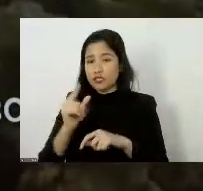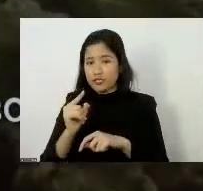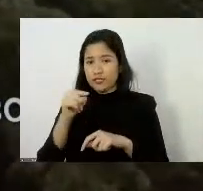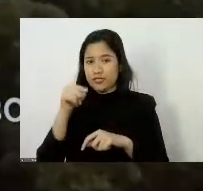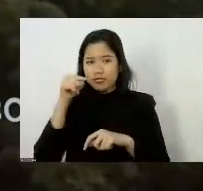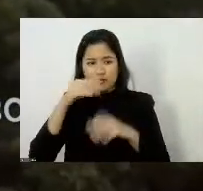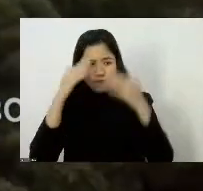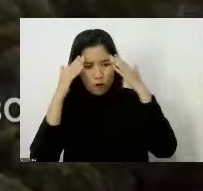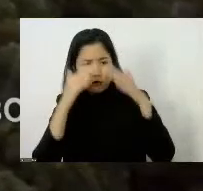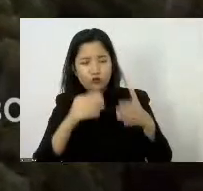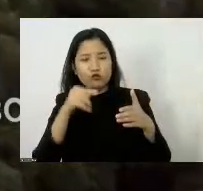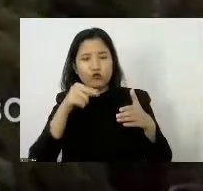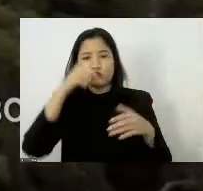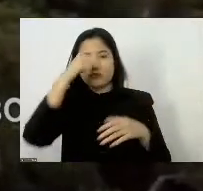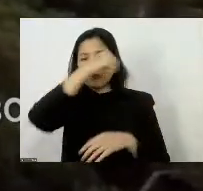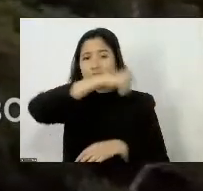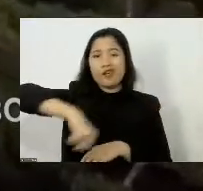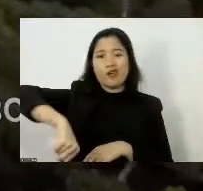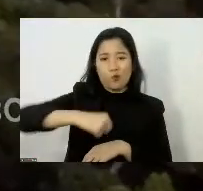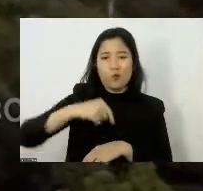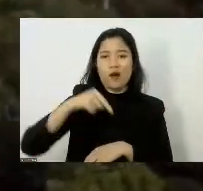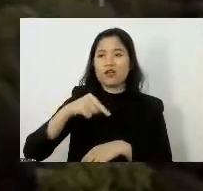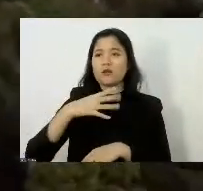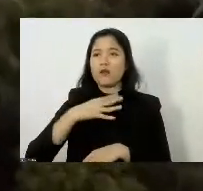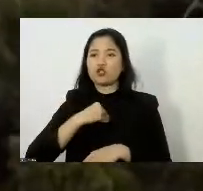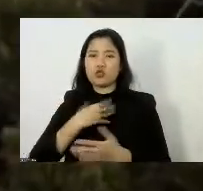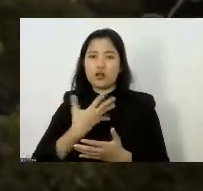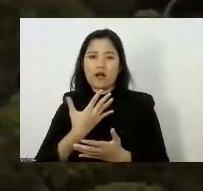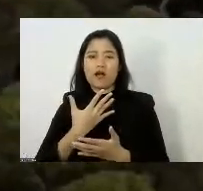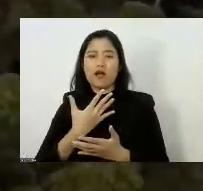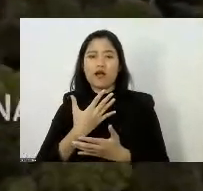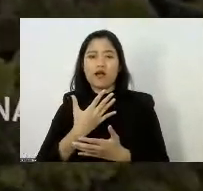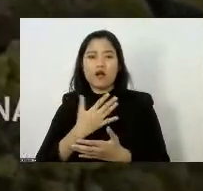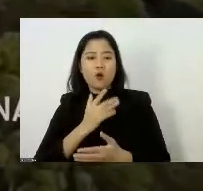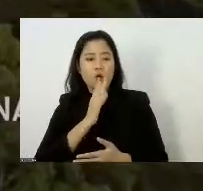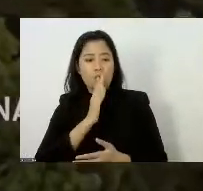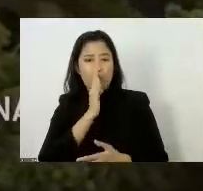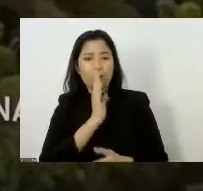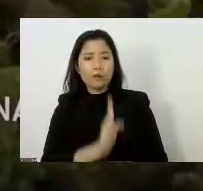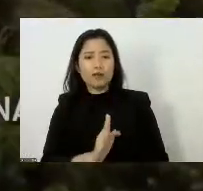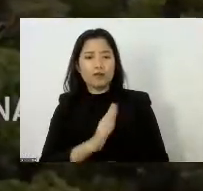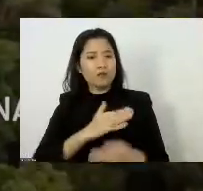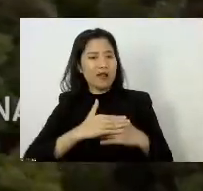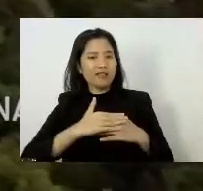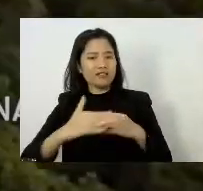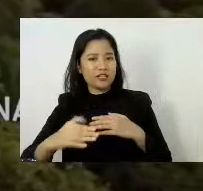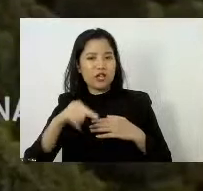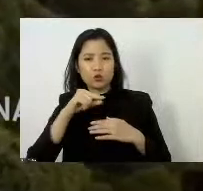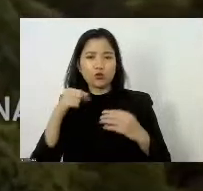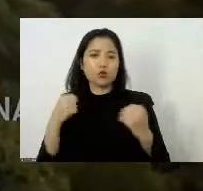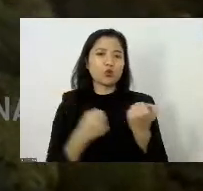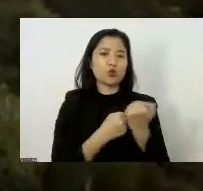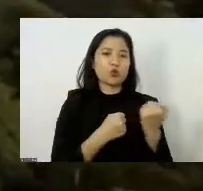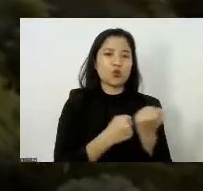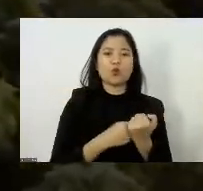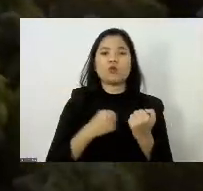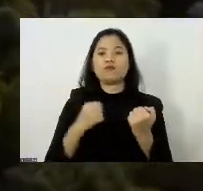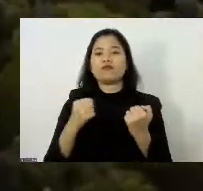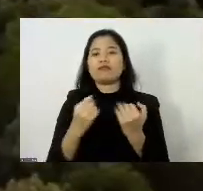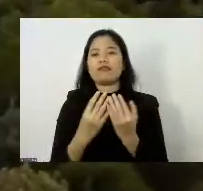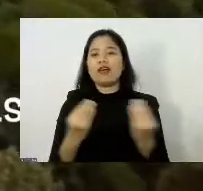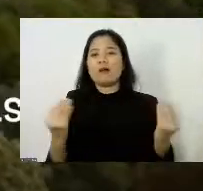bagi komitmen jangka panjang dalam mendukung pelestarian Taman Nasional Gunung Leuser dan liur